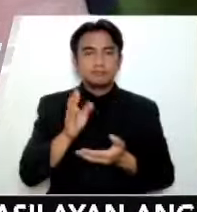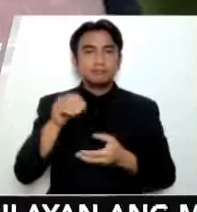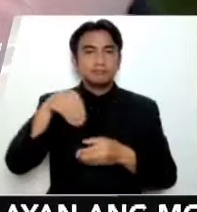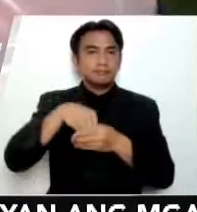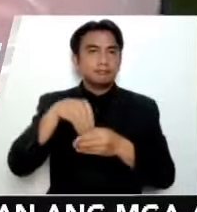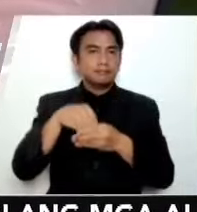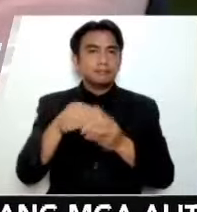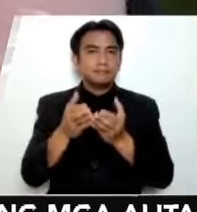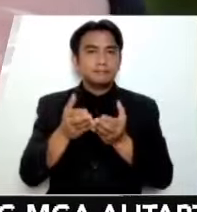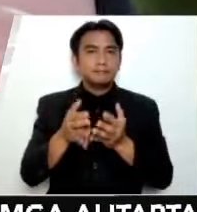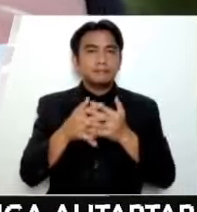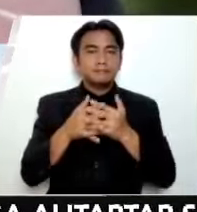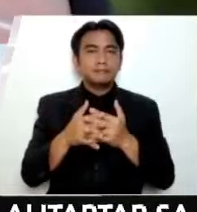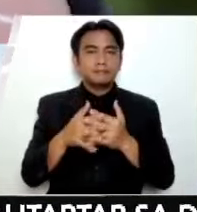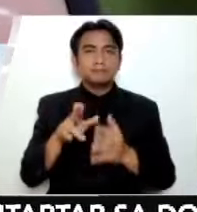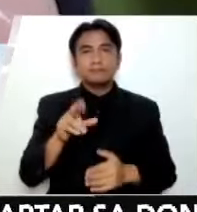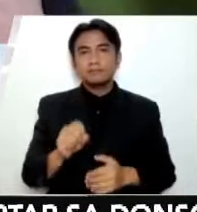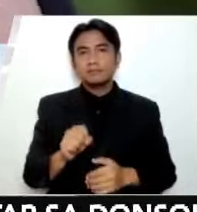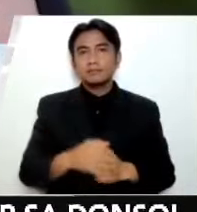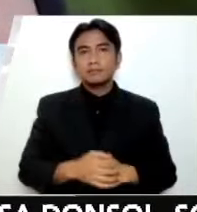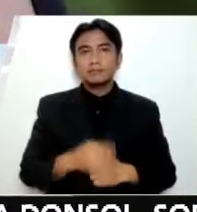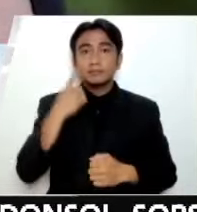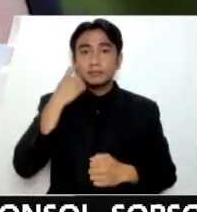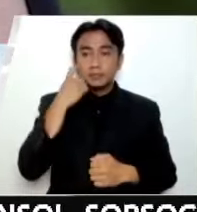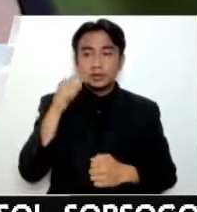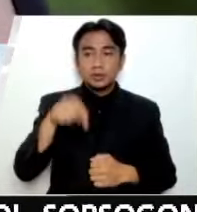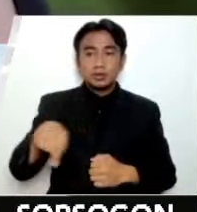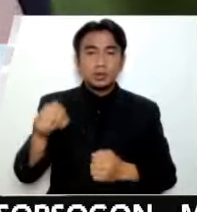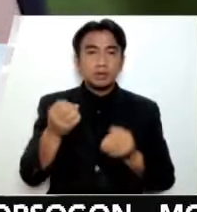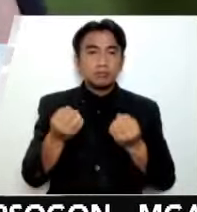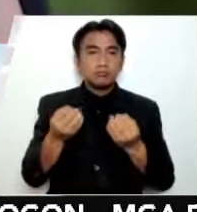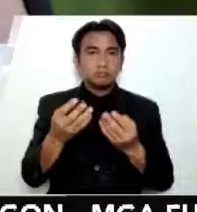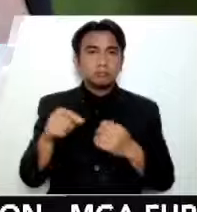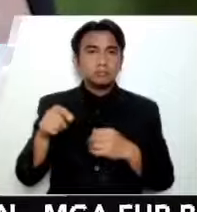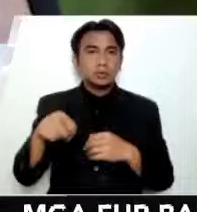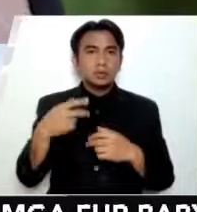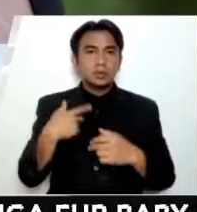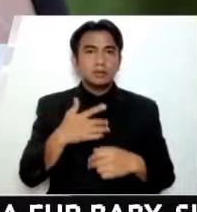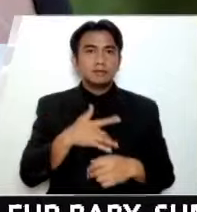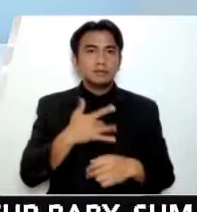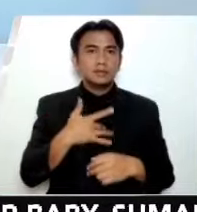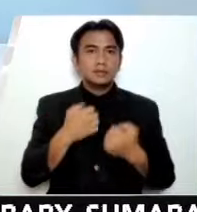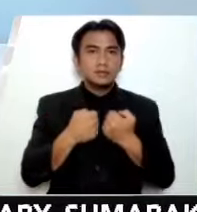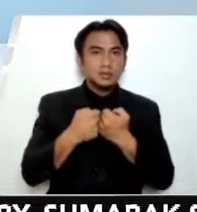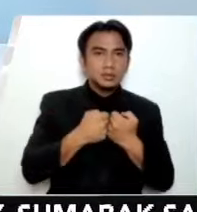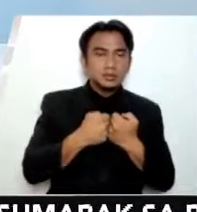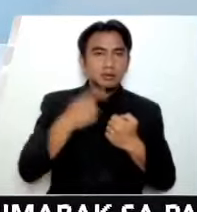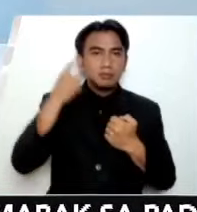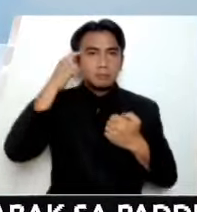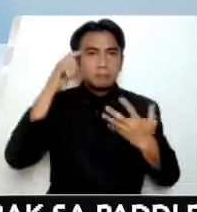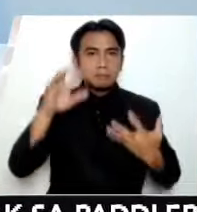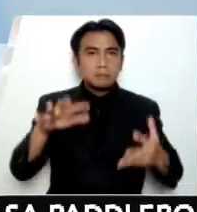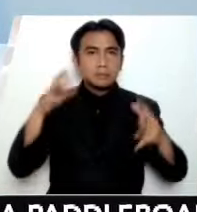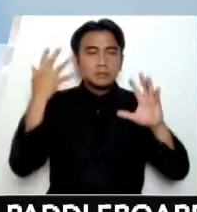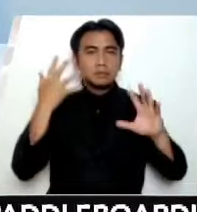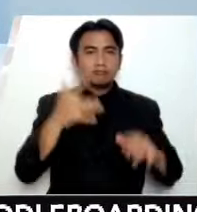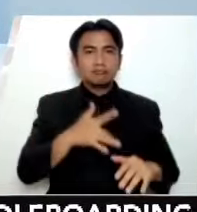Majority of them, nung kausap ko kanina, para silang na battle shock, so yung post-traumatic stress. On behalf of my